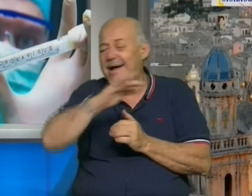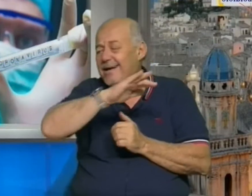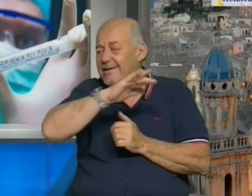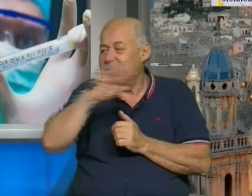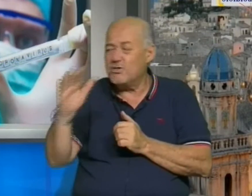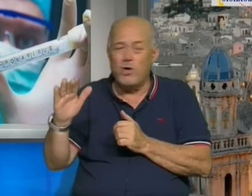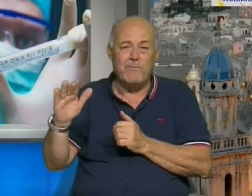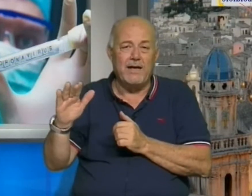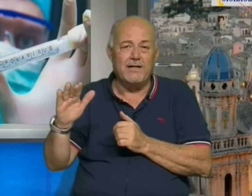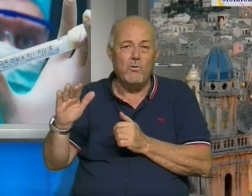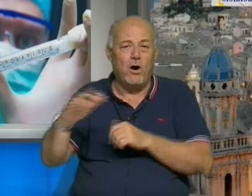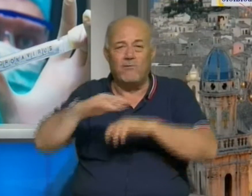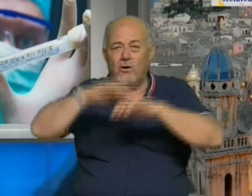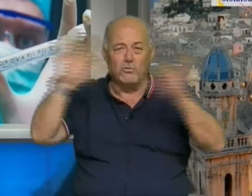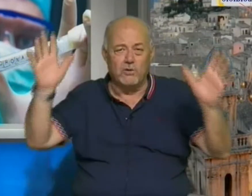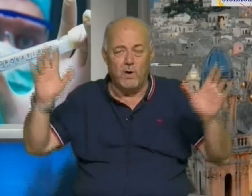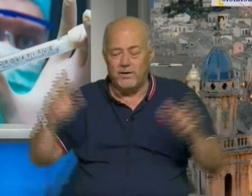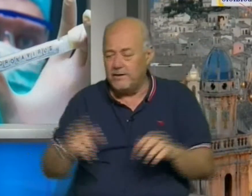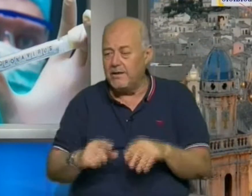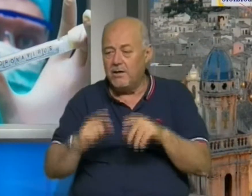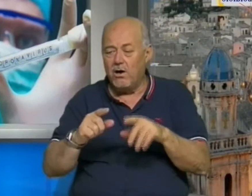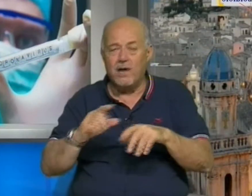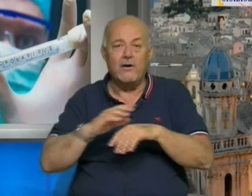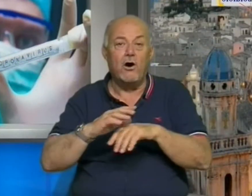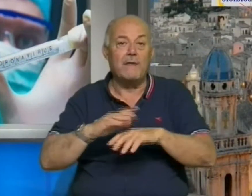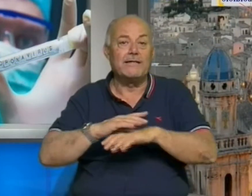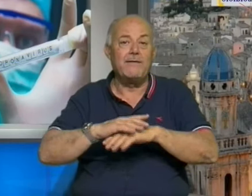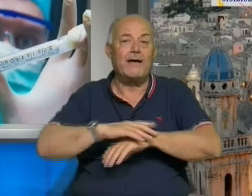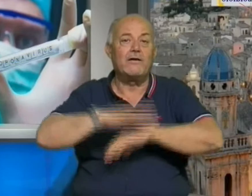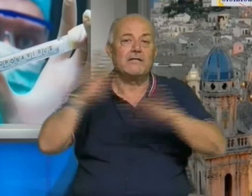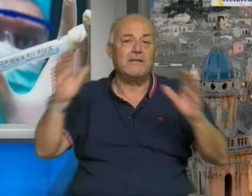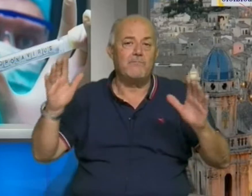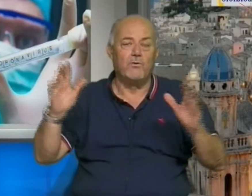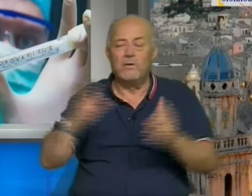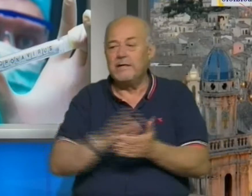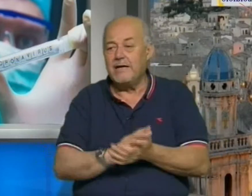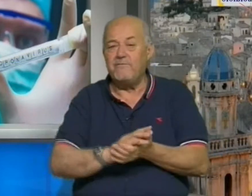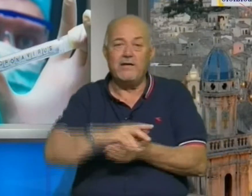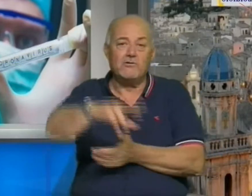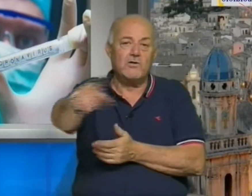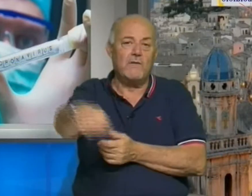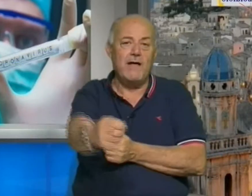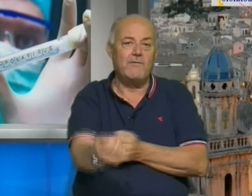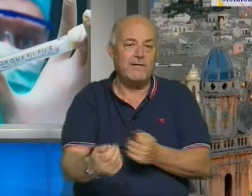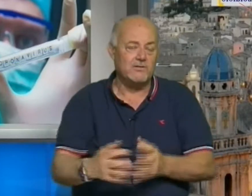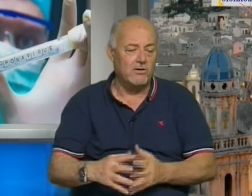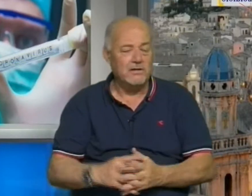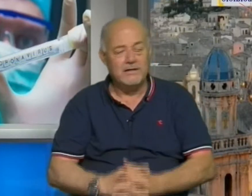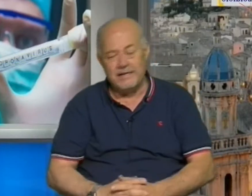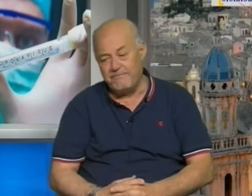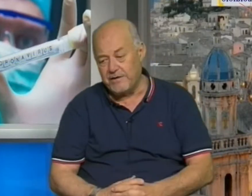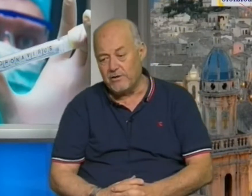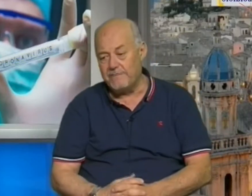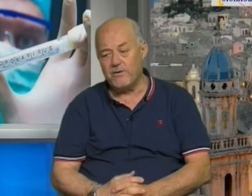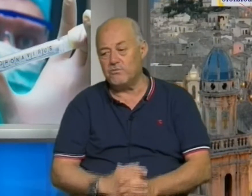pandemia scoppierà di nuovo, tutti morti, ora no, la pandemia non esiste più, il virus lo abbiamo messo